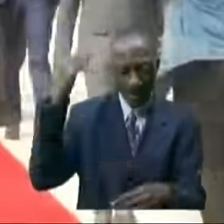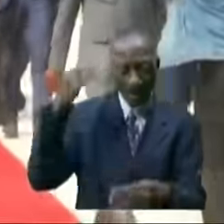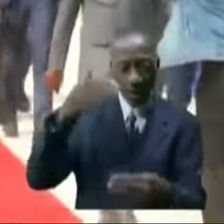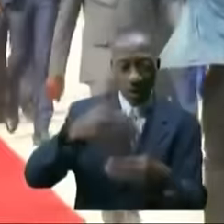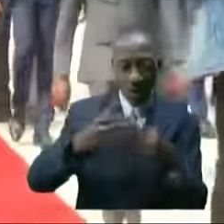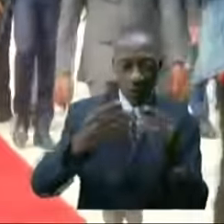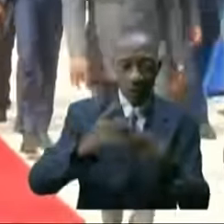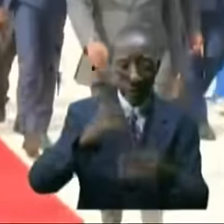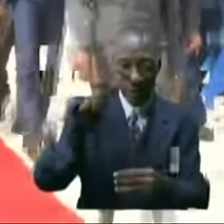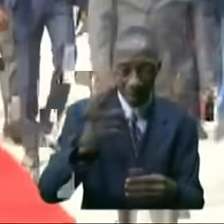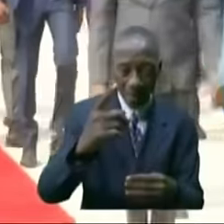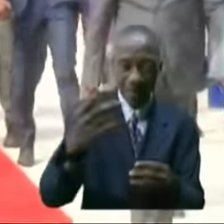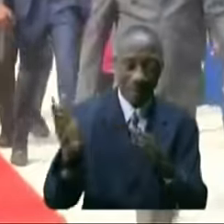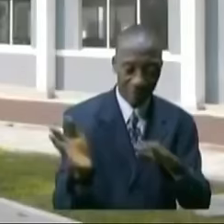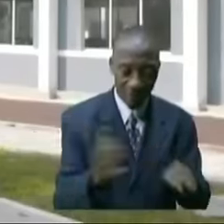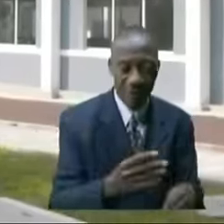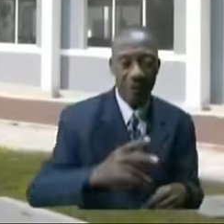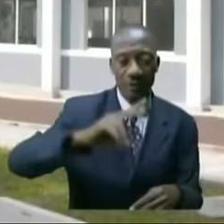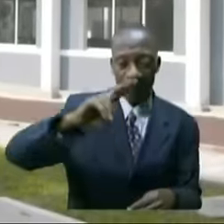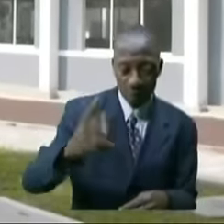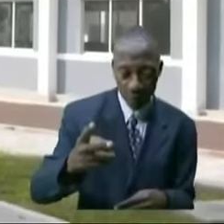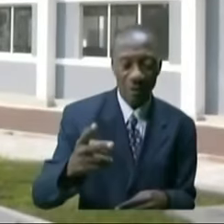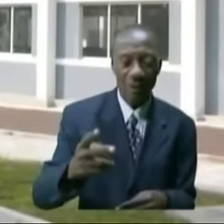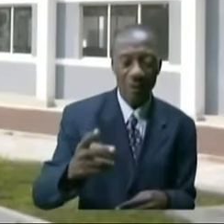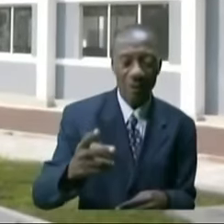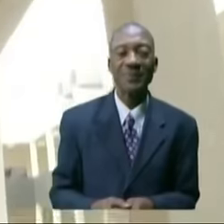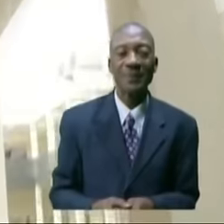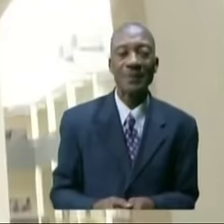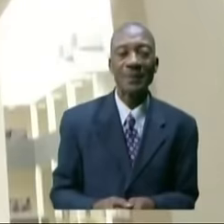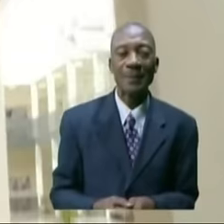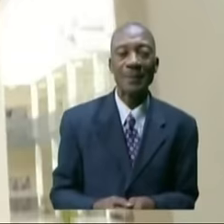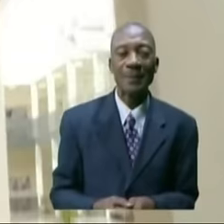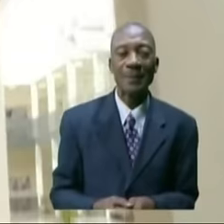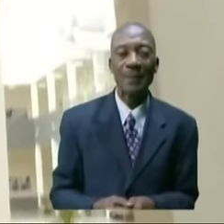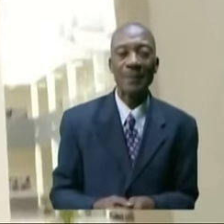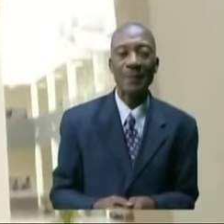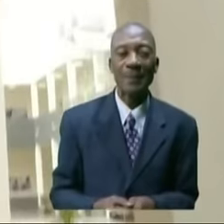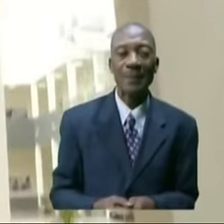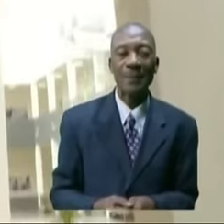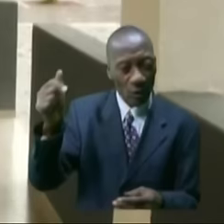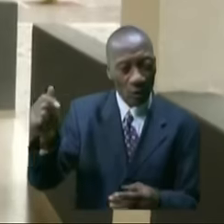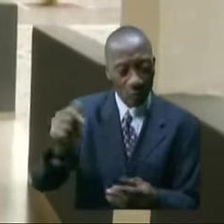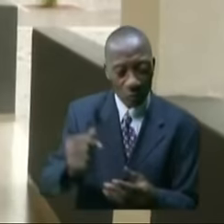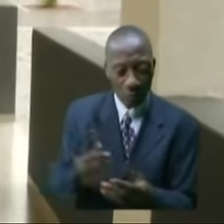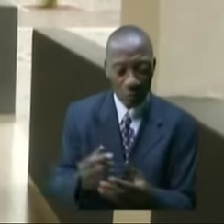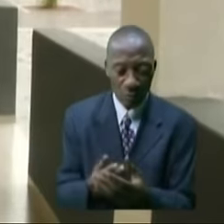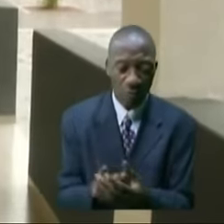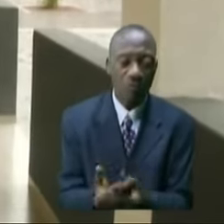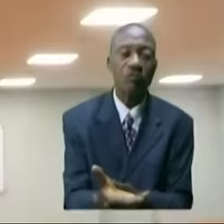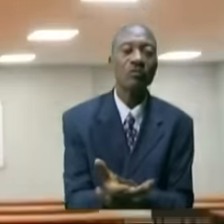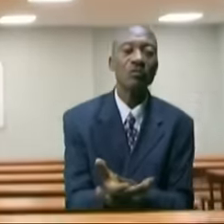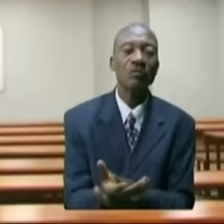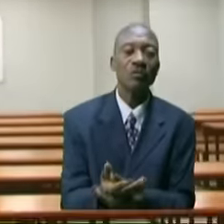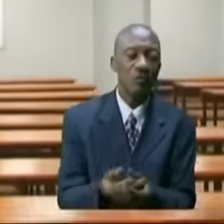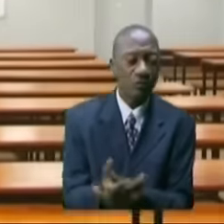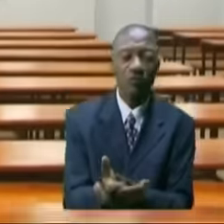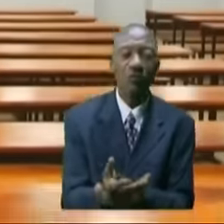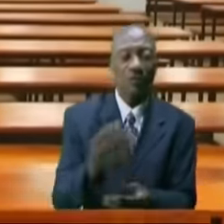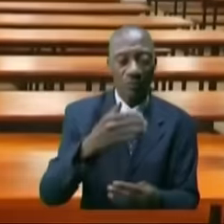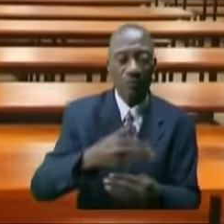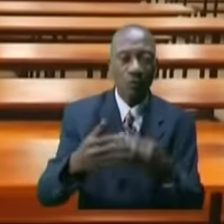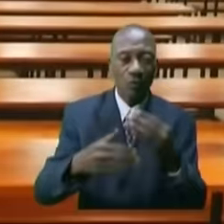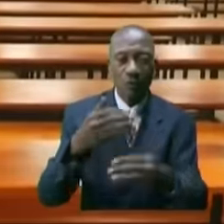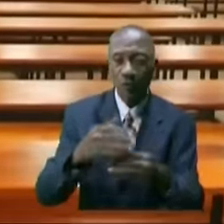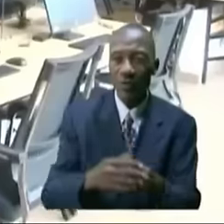au campus sur financement propre du gouvernement de la République. Trois grands bâtiments ont été construits sur le site comprenant